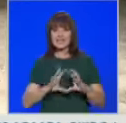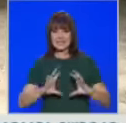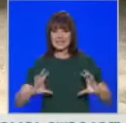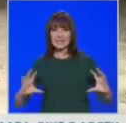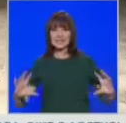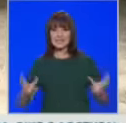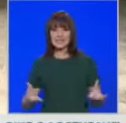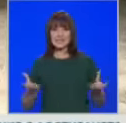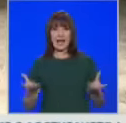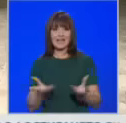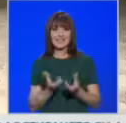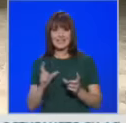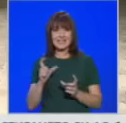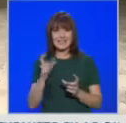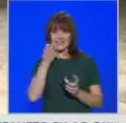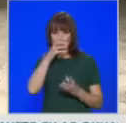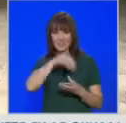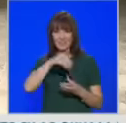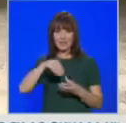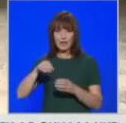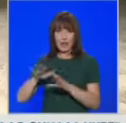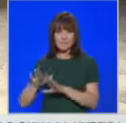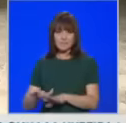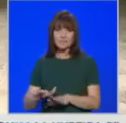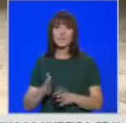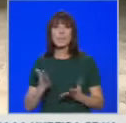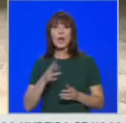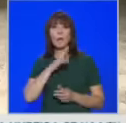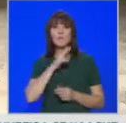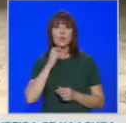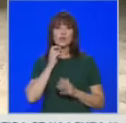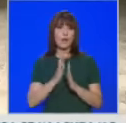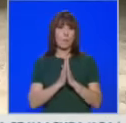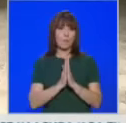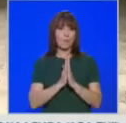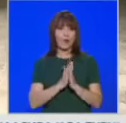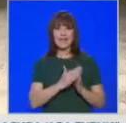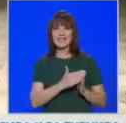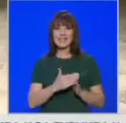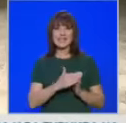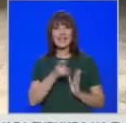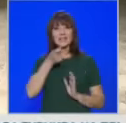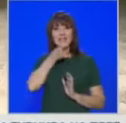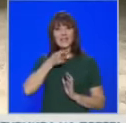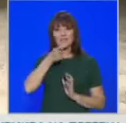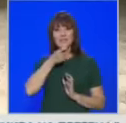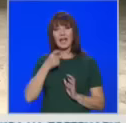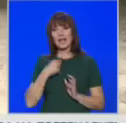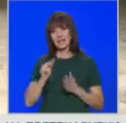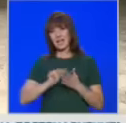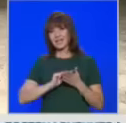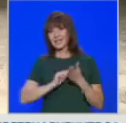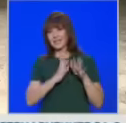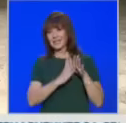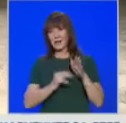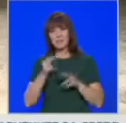са били ударени, а очевидци ни разказаха, че полицията е помолила и съседните заведения за записи от